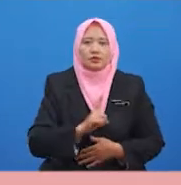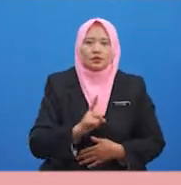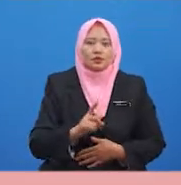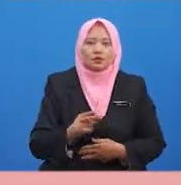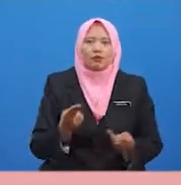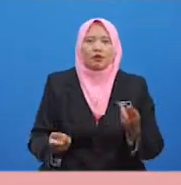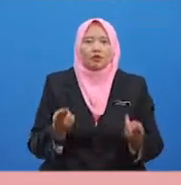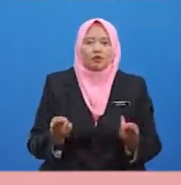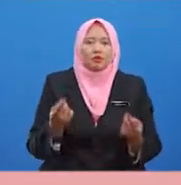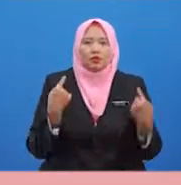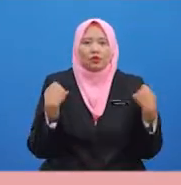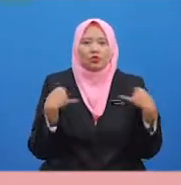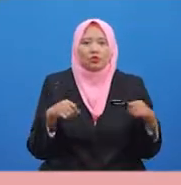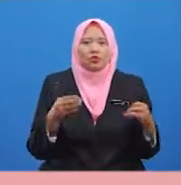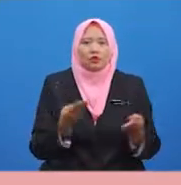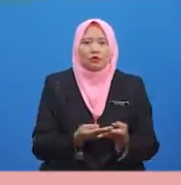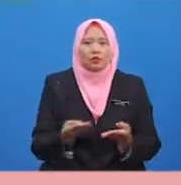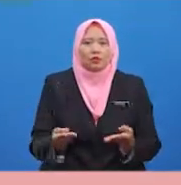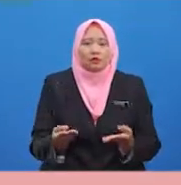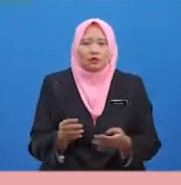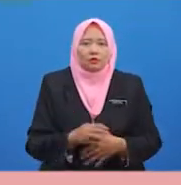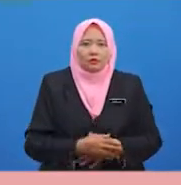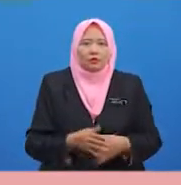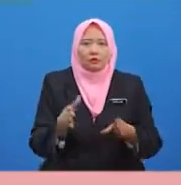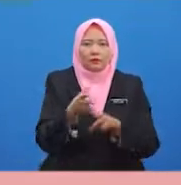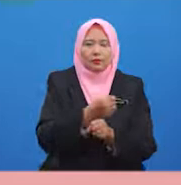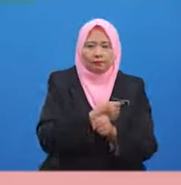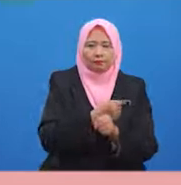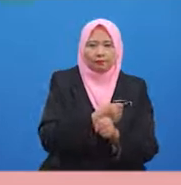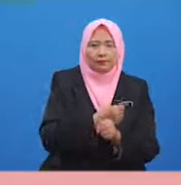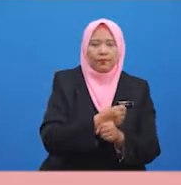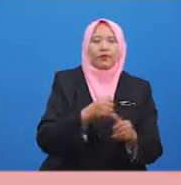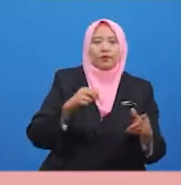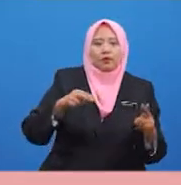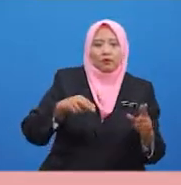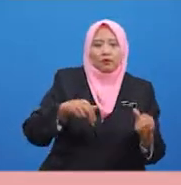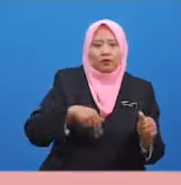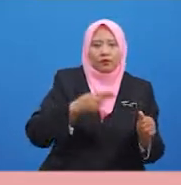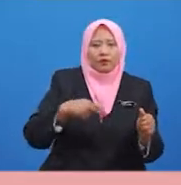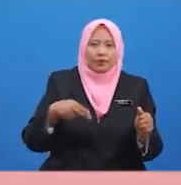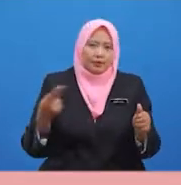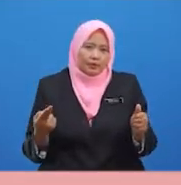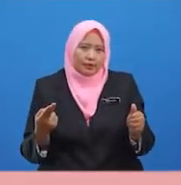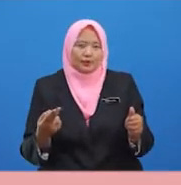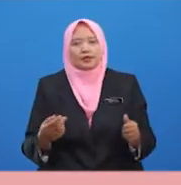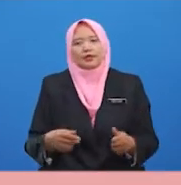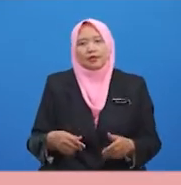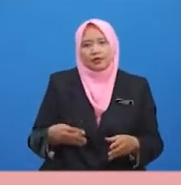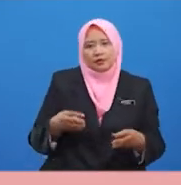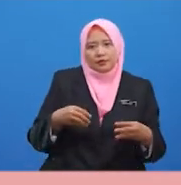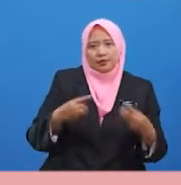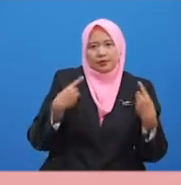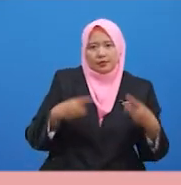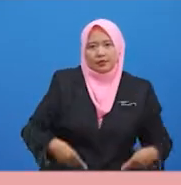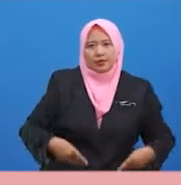daripada perbuatan keji seperti merampas hak orang lain. Kedua, memudahkan